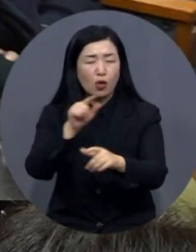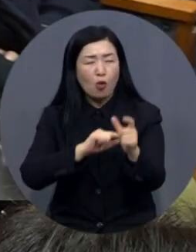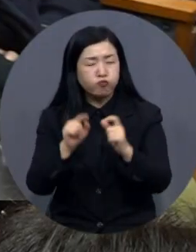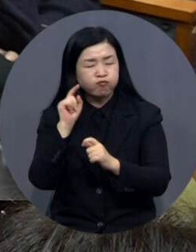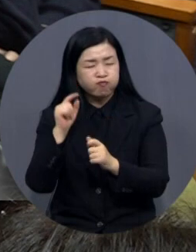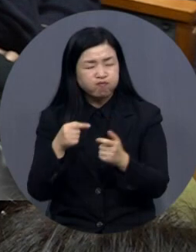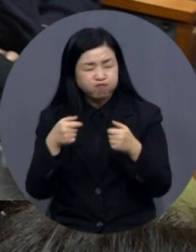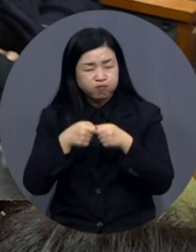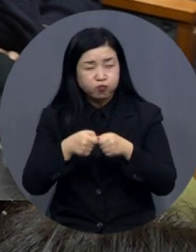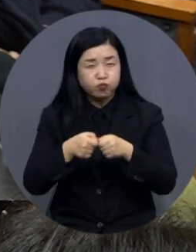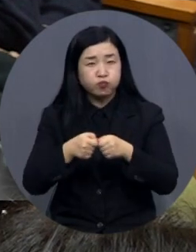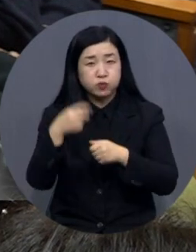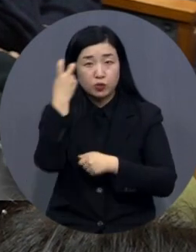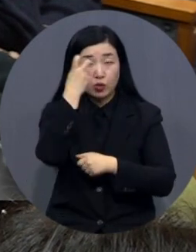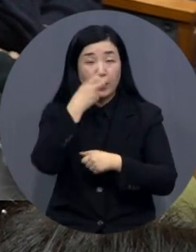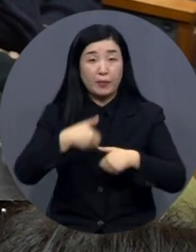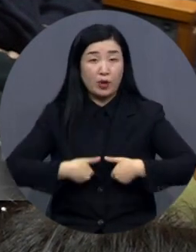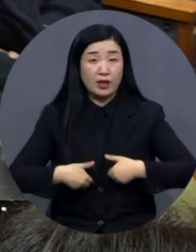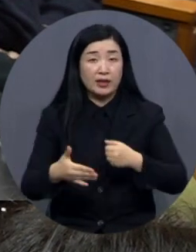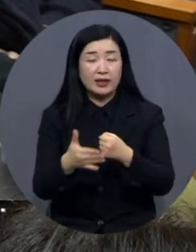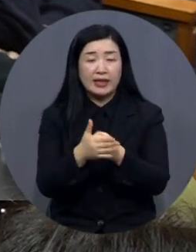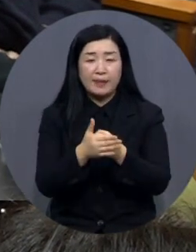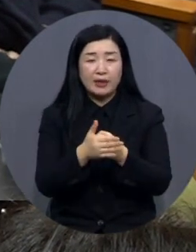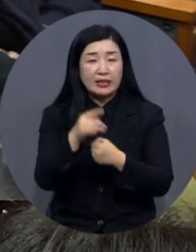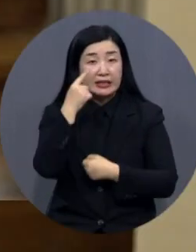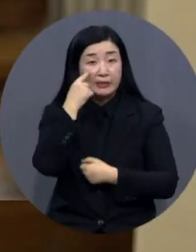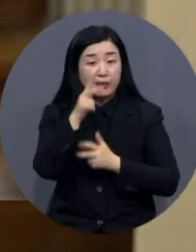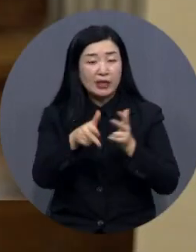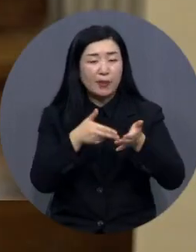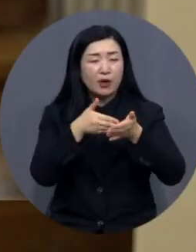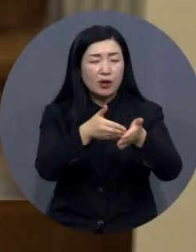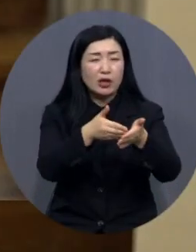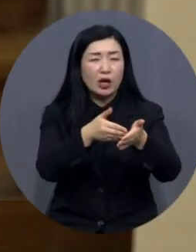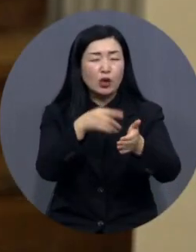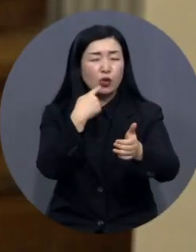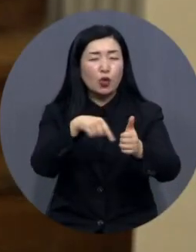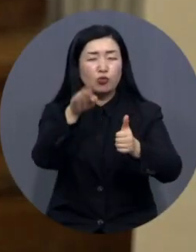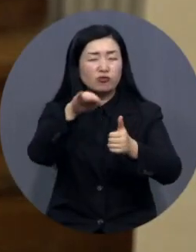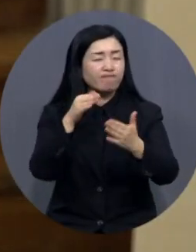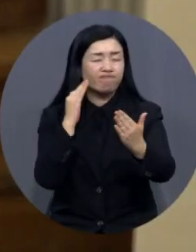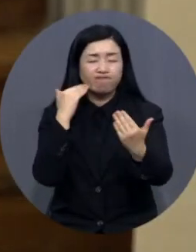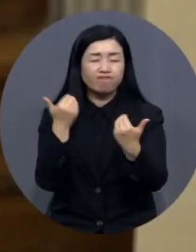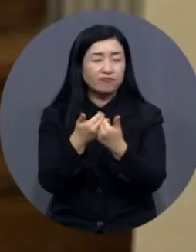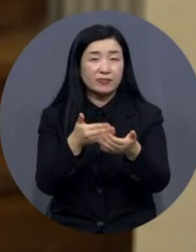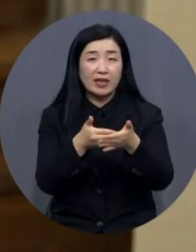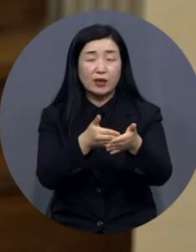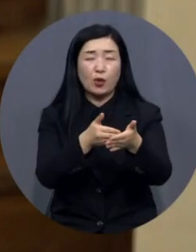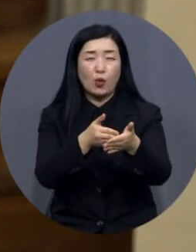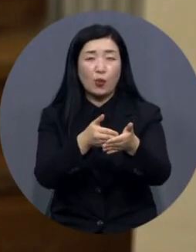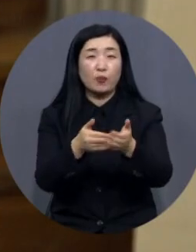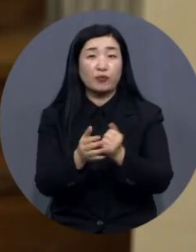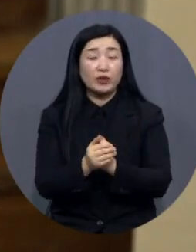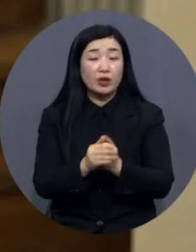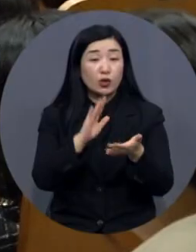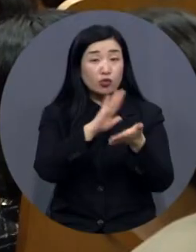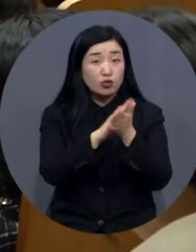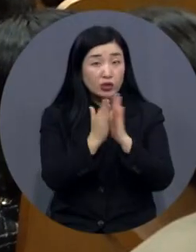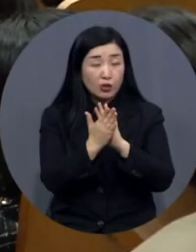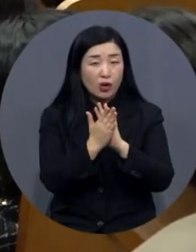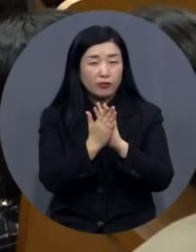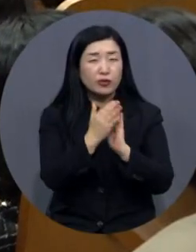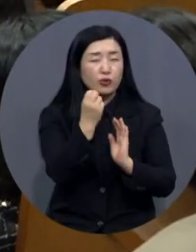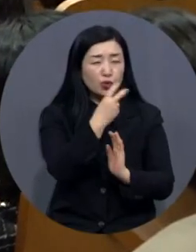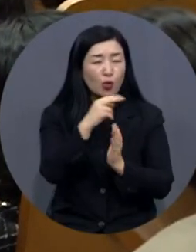상황이기 때문에 교육부가 시범 사업을 제안하더라도 거절하겠다고 말했습니다. 유치원의 경우 어린이집과